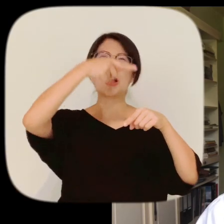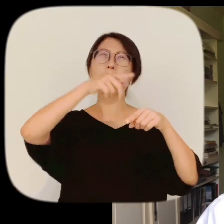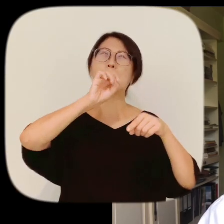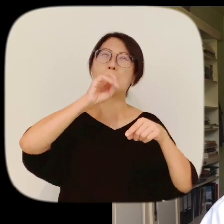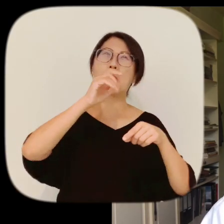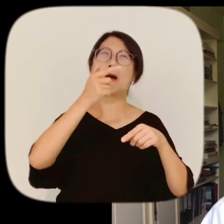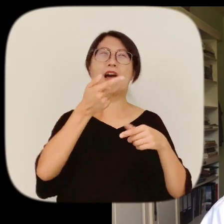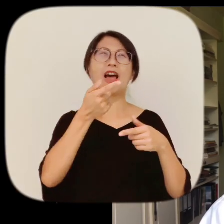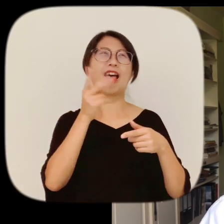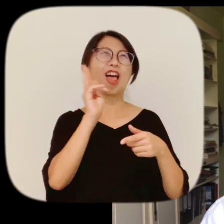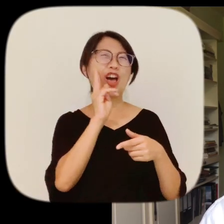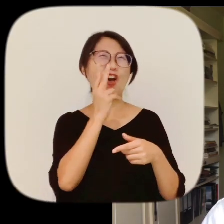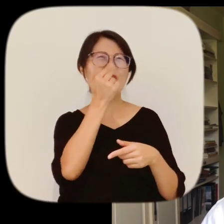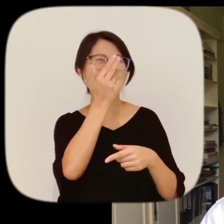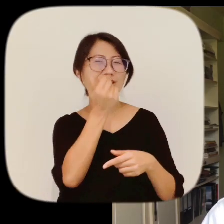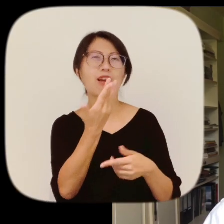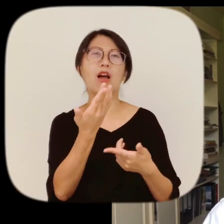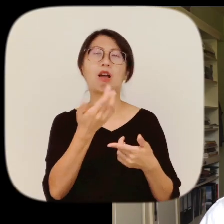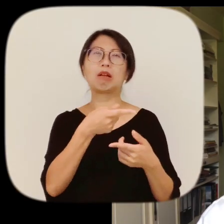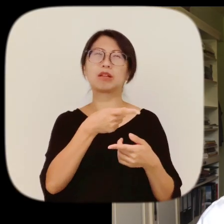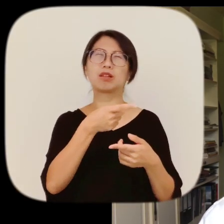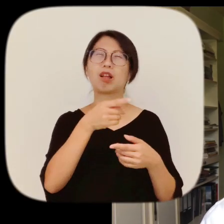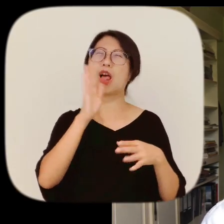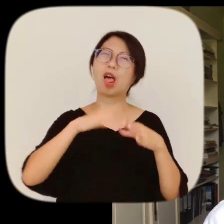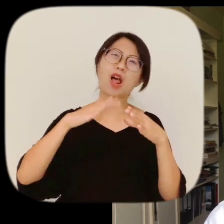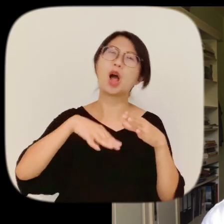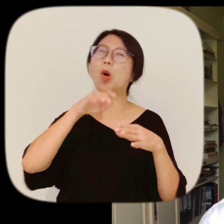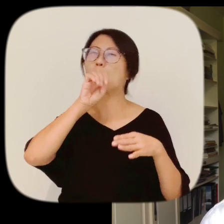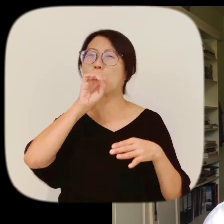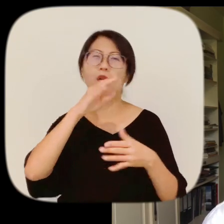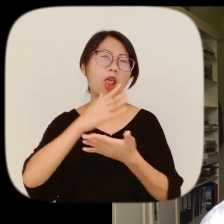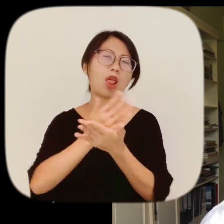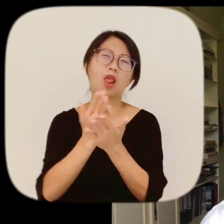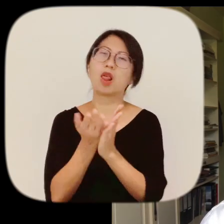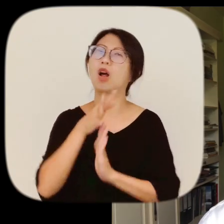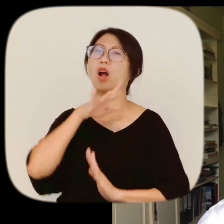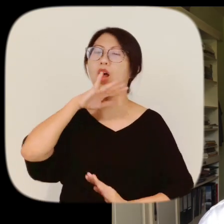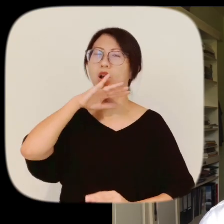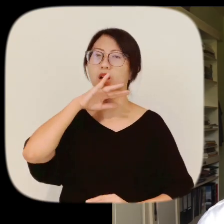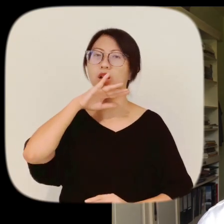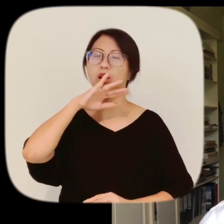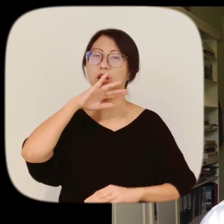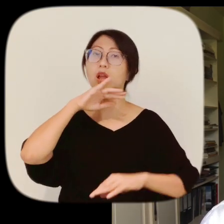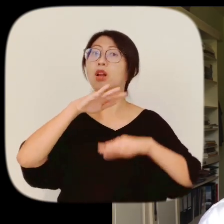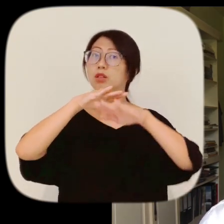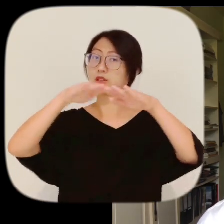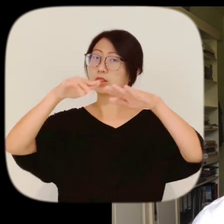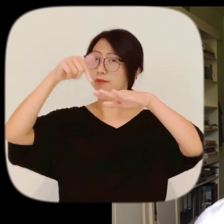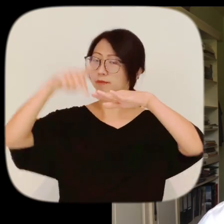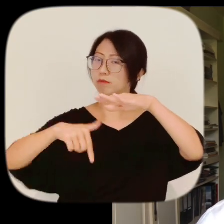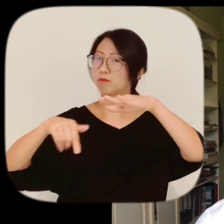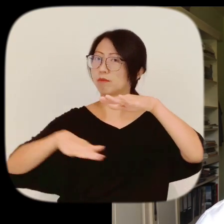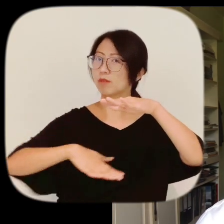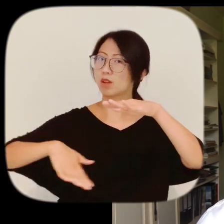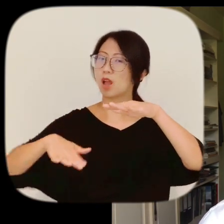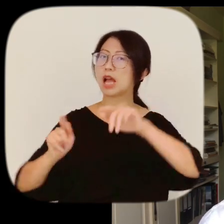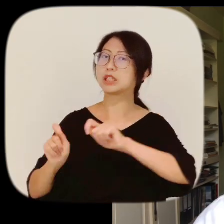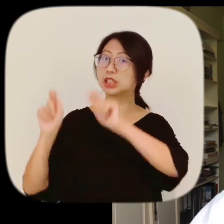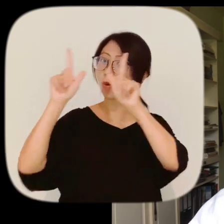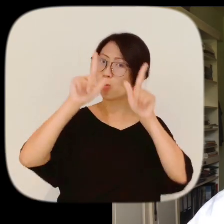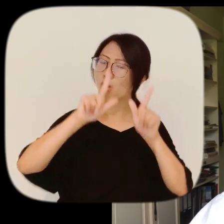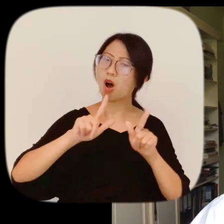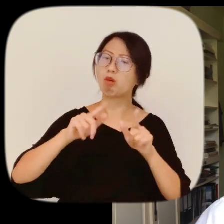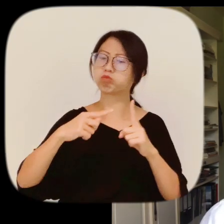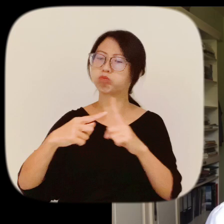平衡的体制上面是有一个政权呢自己提起了这些官话套话他们自己都不相信的方言